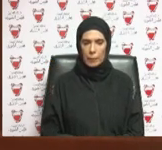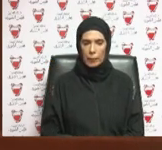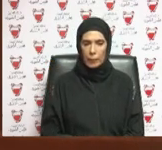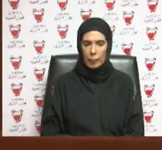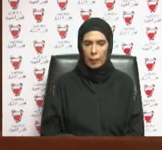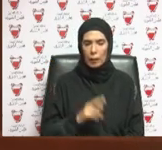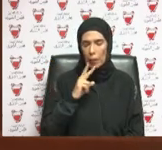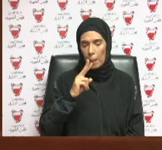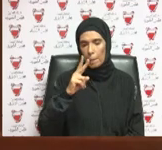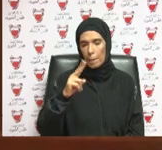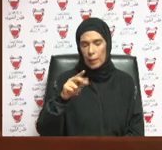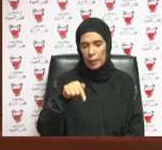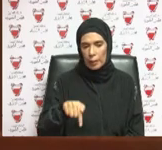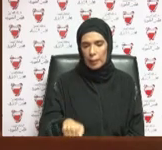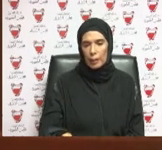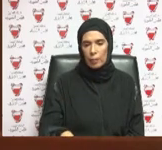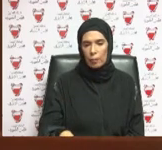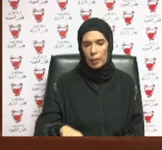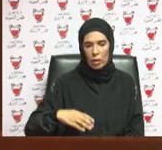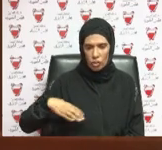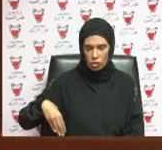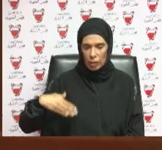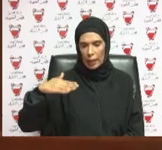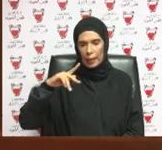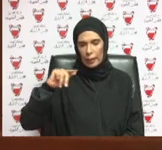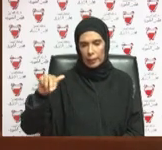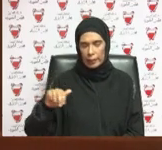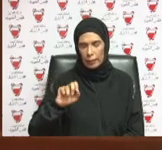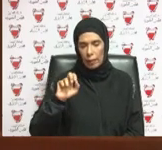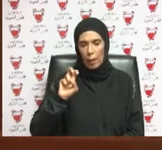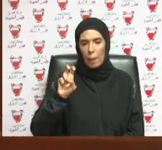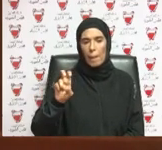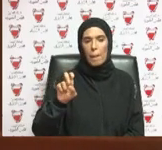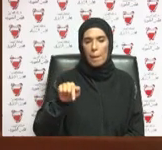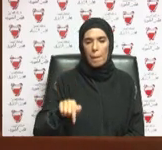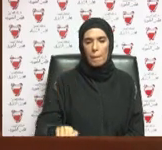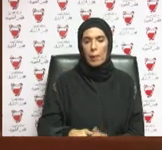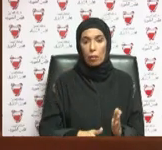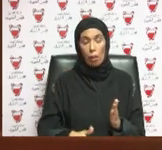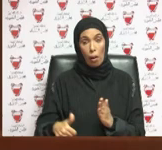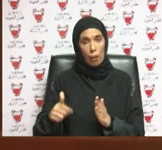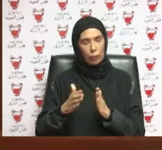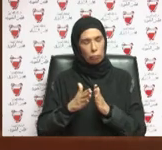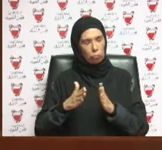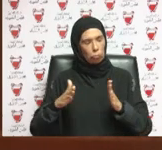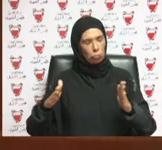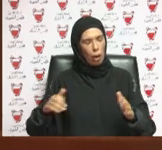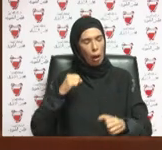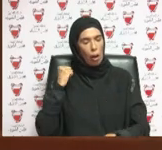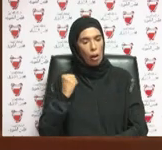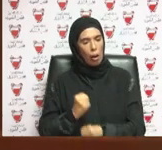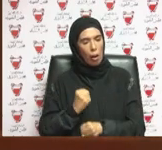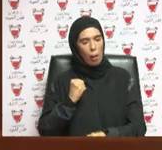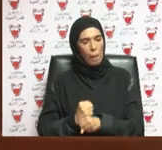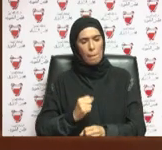عندما نتحدث عن صاحب السمو الملك الأمير خليفة بن سلمان رحمه الله فإننا نتحدث عن قائد عظيم بأفعاله